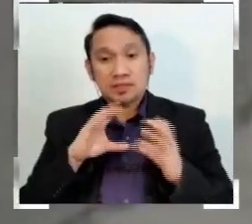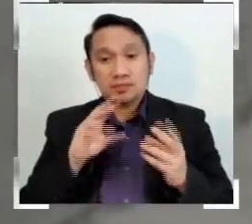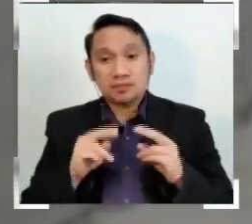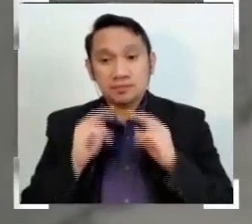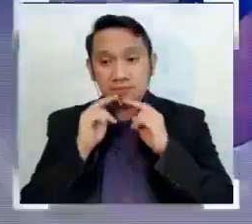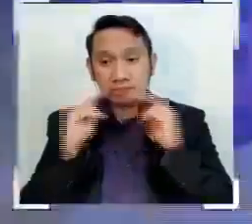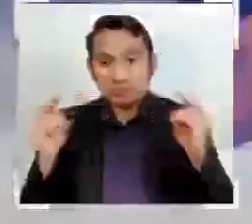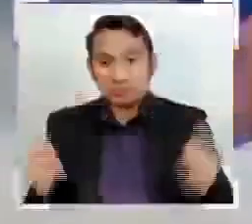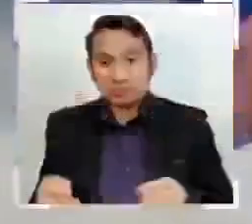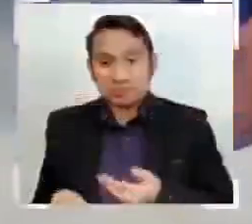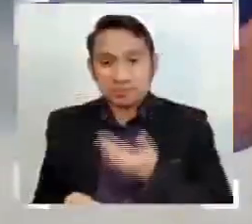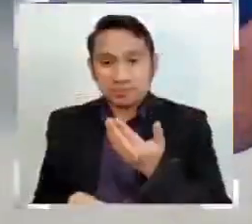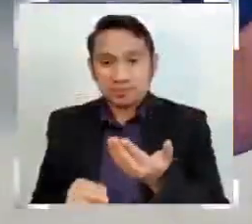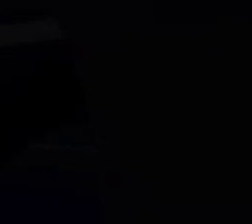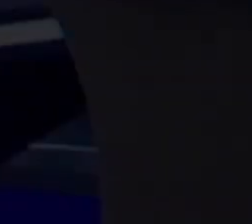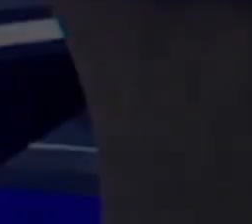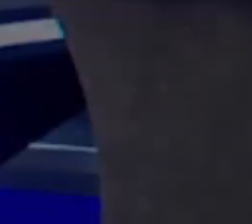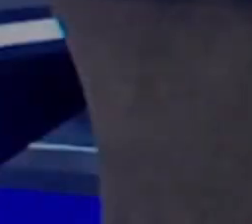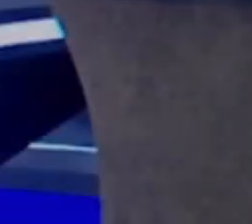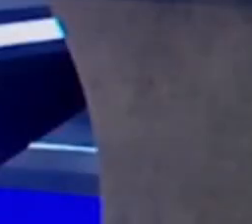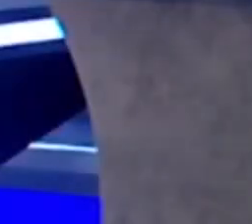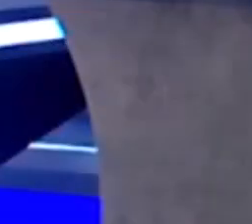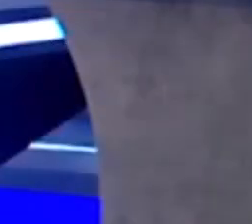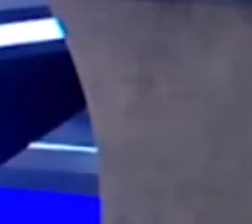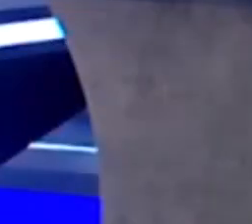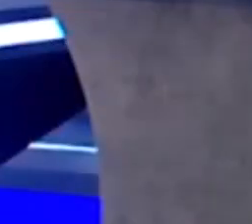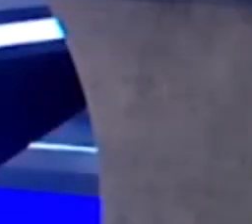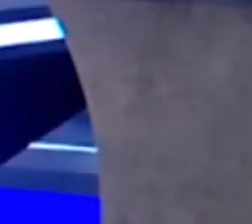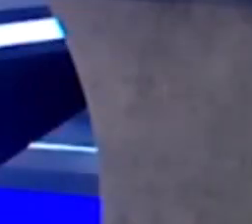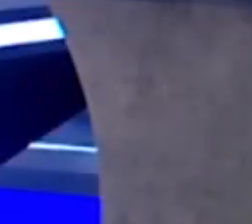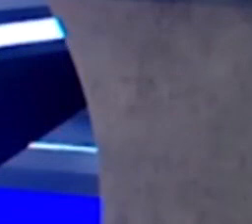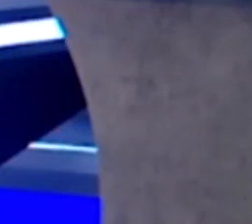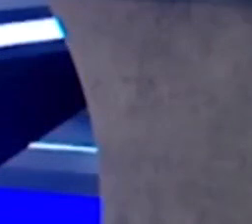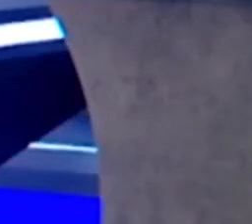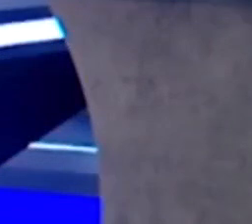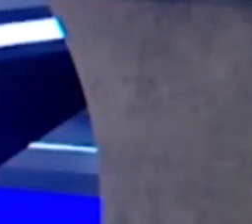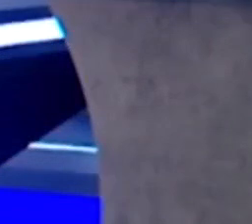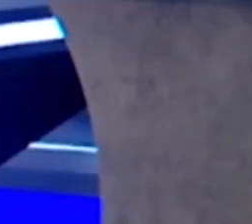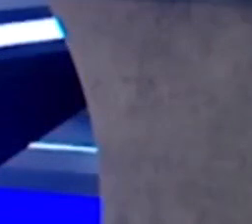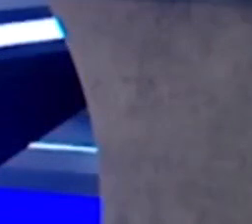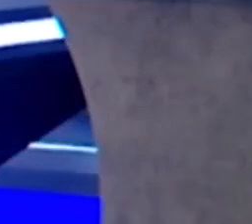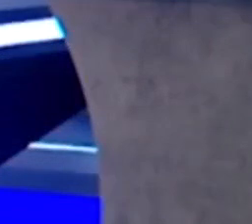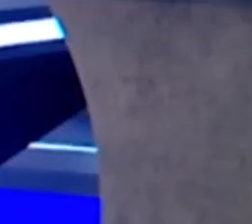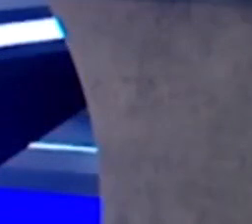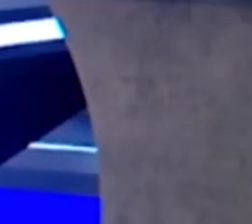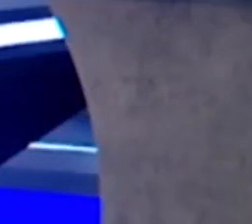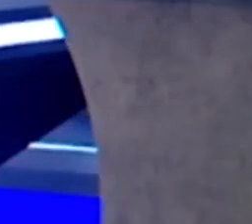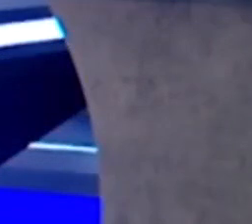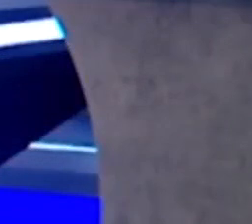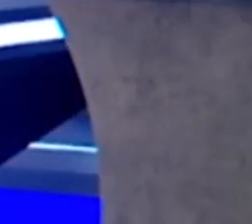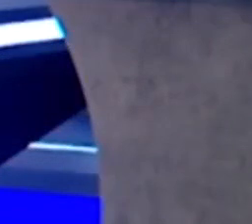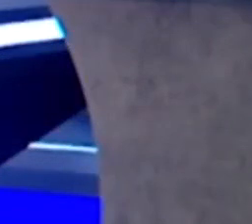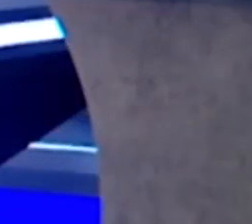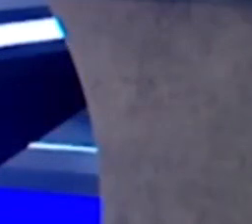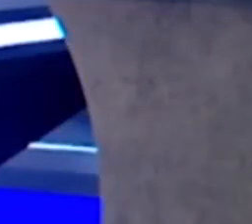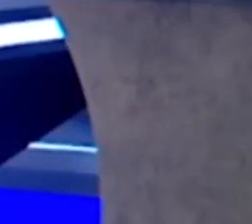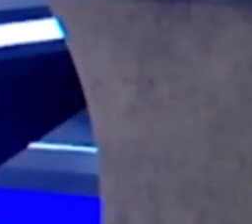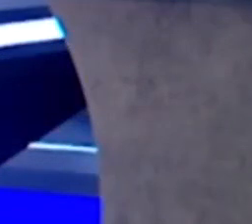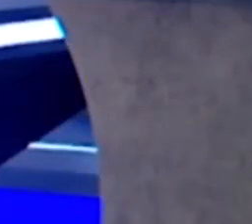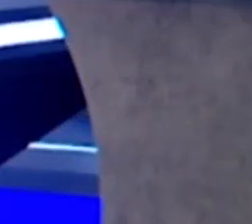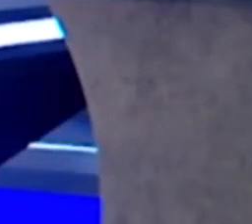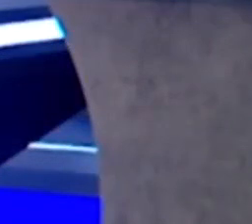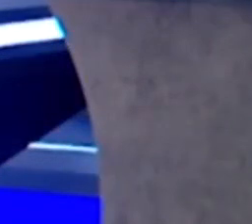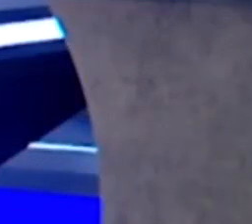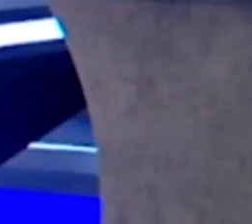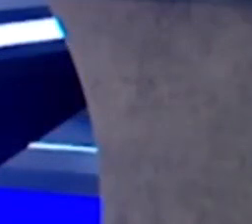Aguinaldo, ang inyong saksi. Mga kapuso, saksihan ang unang pasok ng mga balita. Maaaring mapanood ang